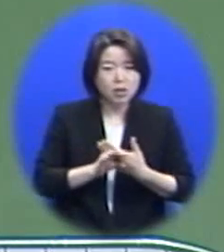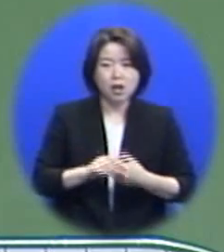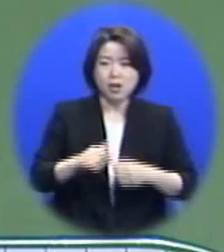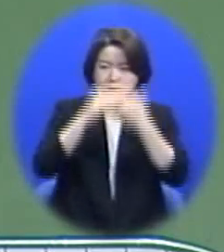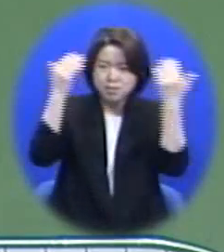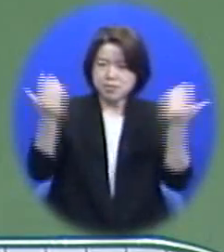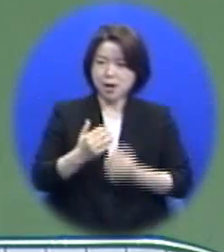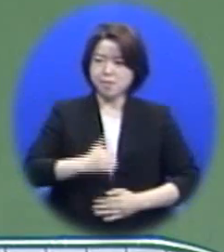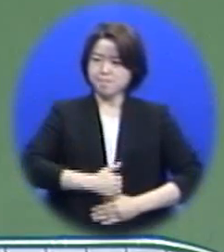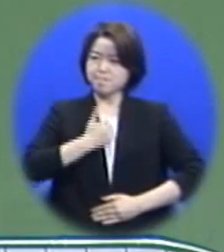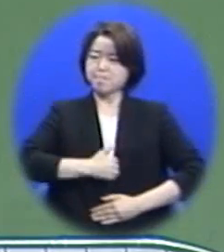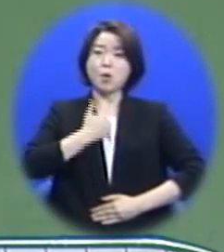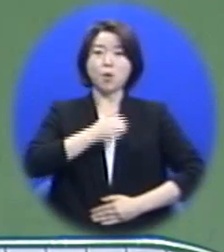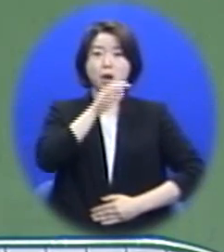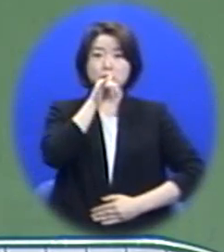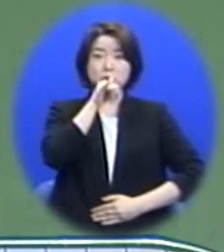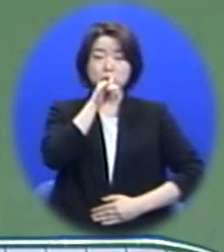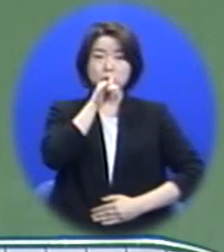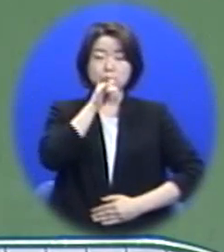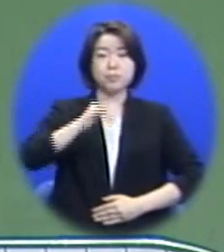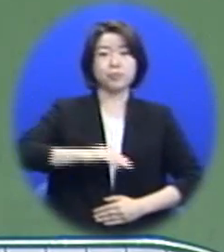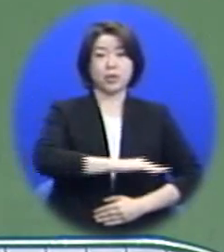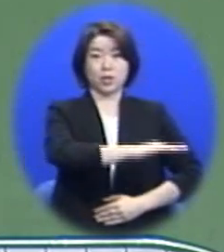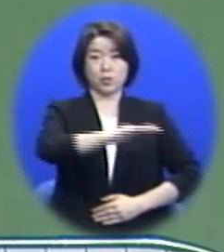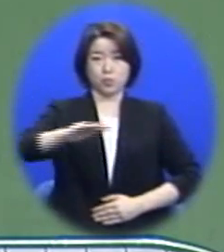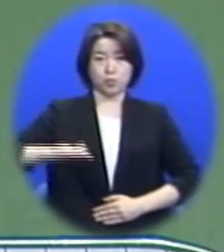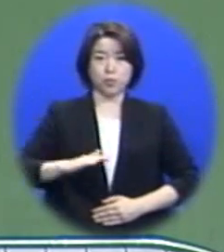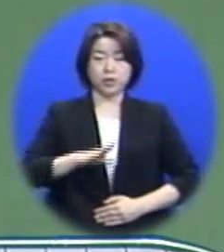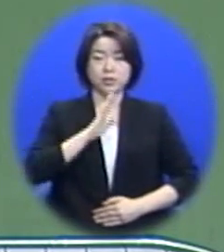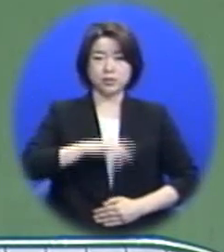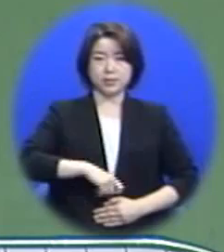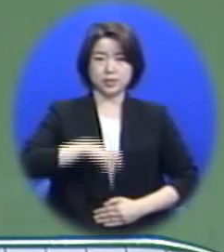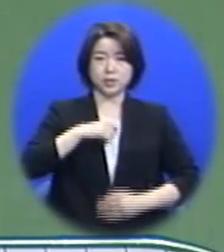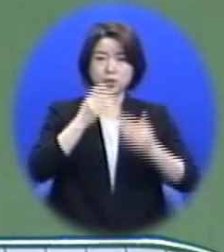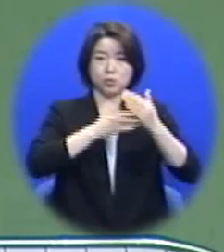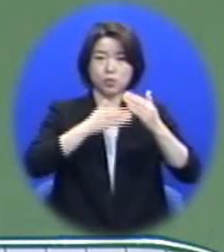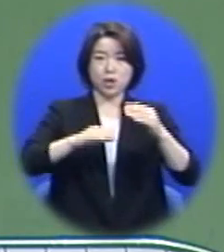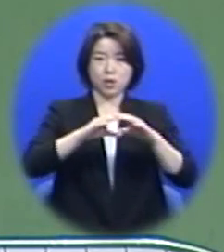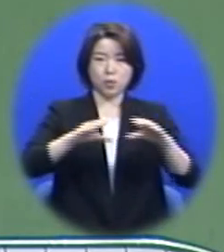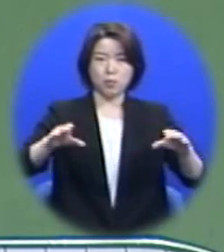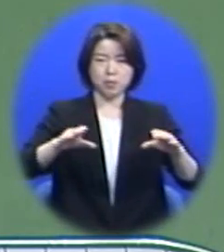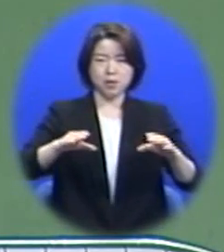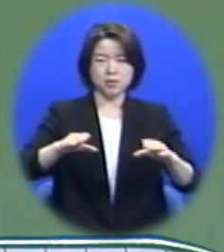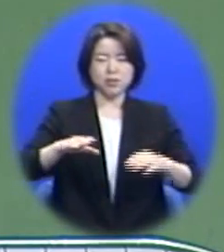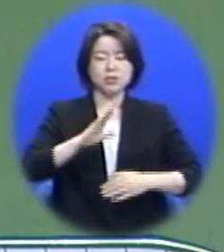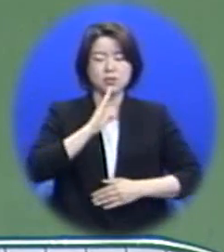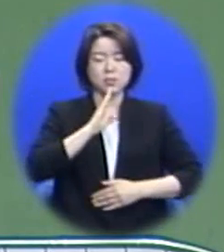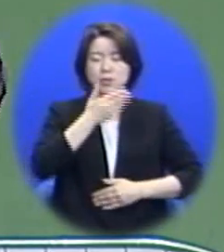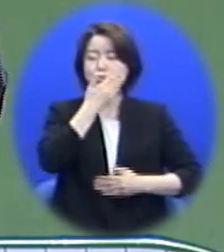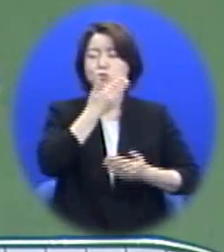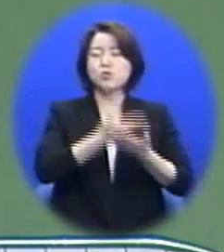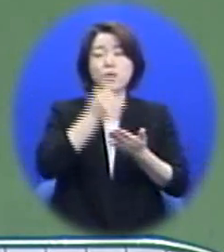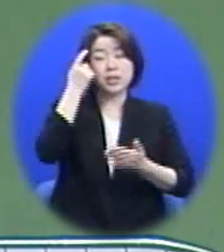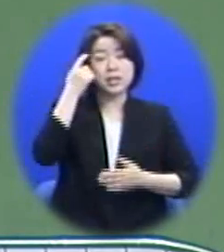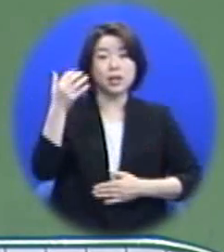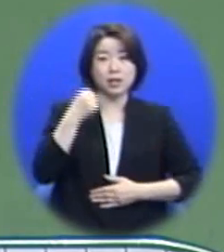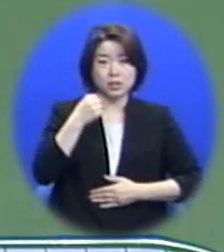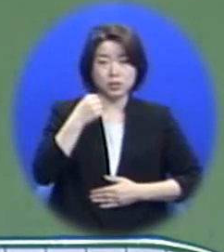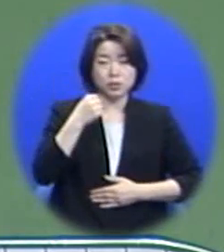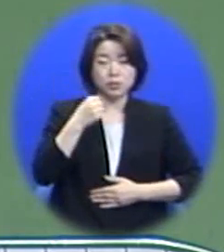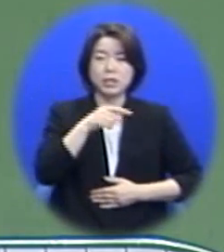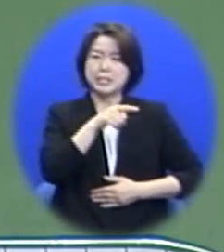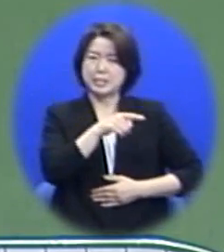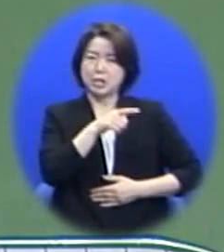다들 화를냅니다 우리는 정의와 공평을 대단히 중요하게 생각합니다 그러나 이것은 힘이 없을 때